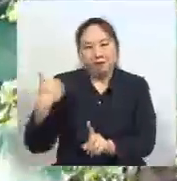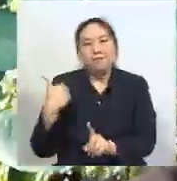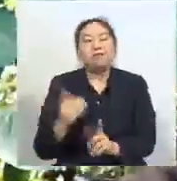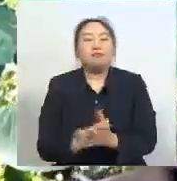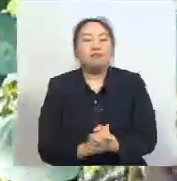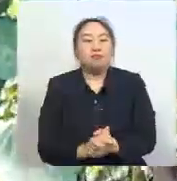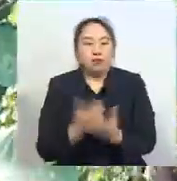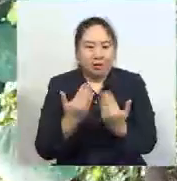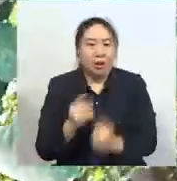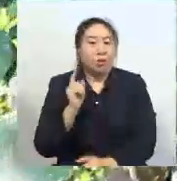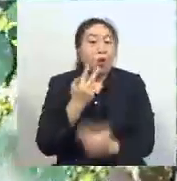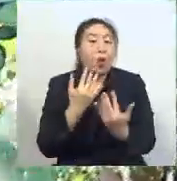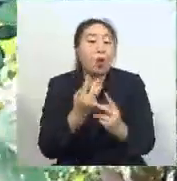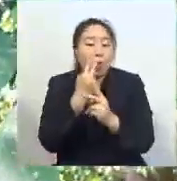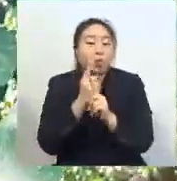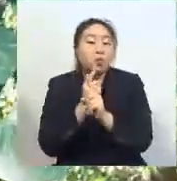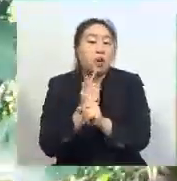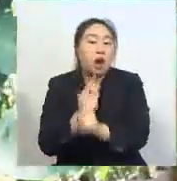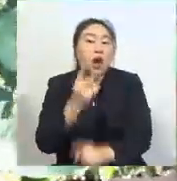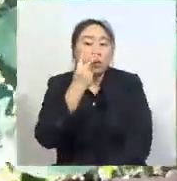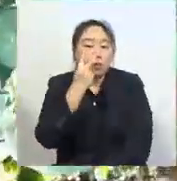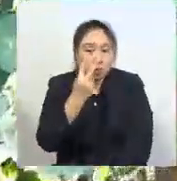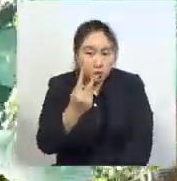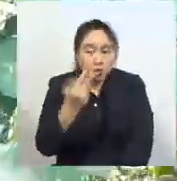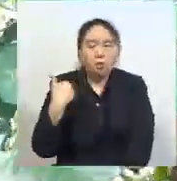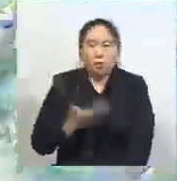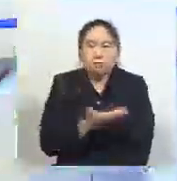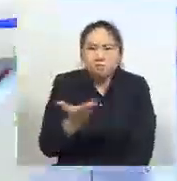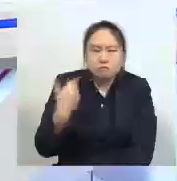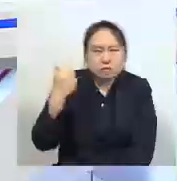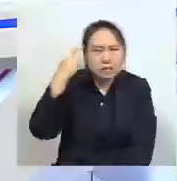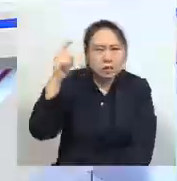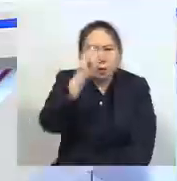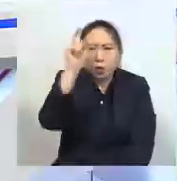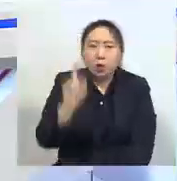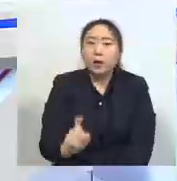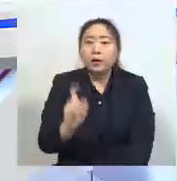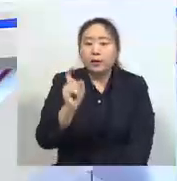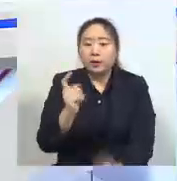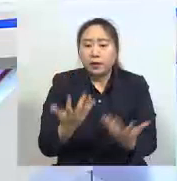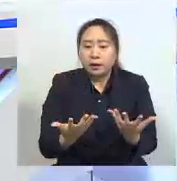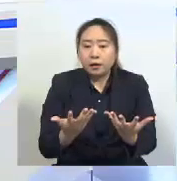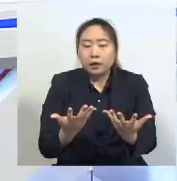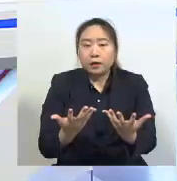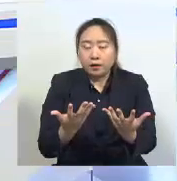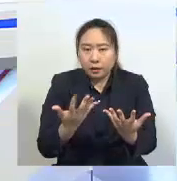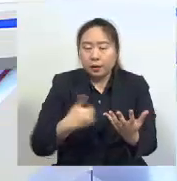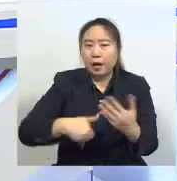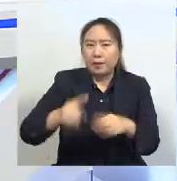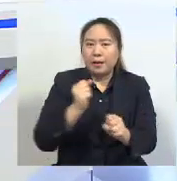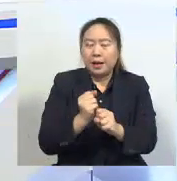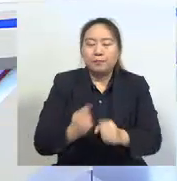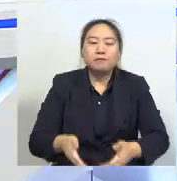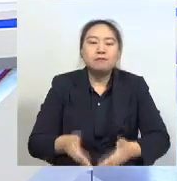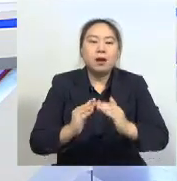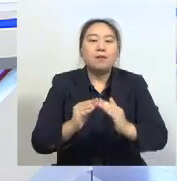1คดีที่จะต้องมีการติดตามกันต่อเนื่องนะคะเพราะว่าหลายคนก็ตั้งข้อสังเกตว่าเอ๊ะจะเข้าไปตั้งกิจกรรม